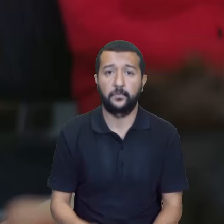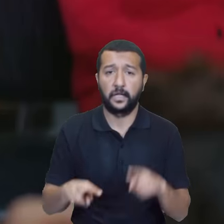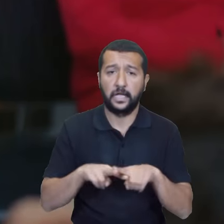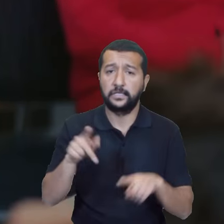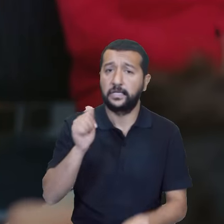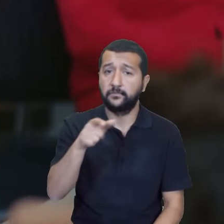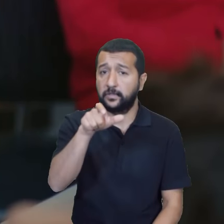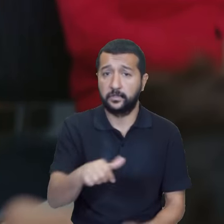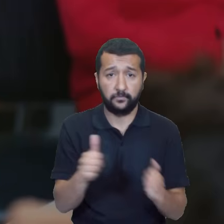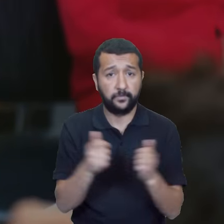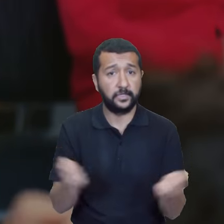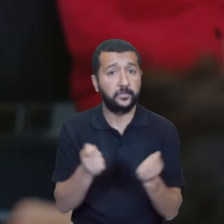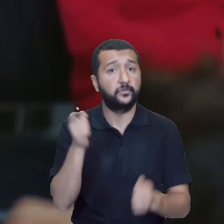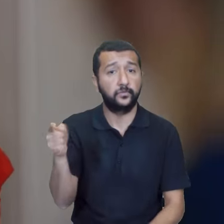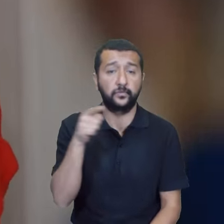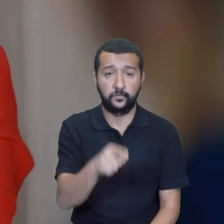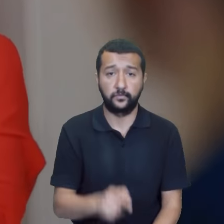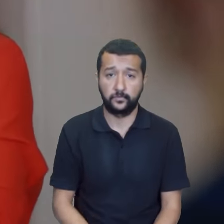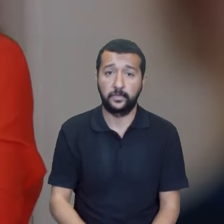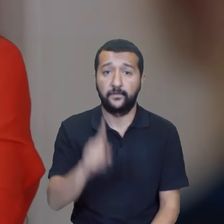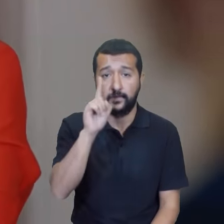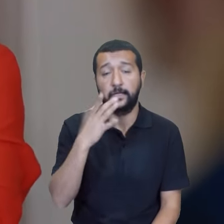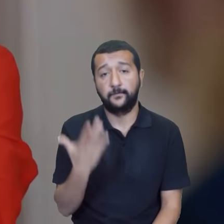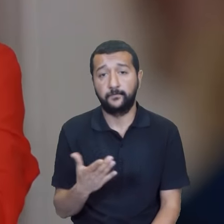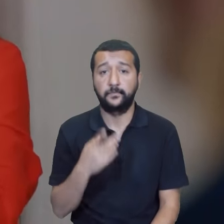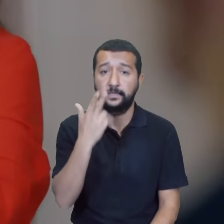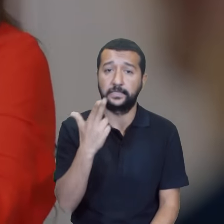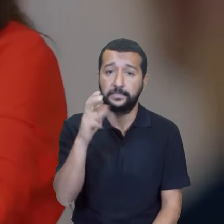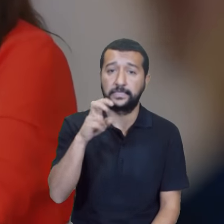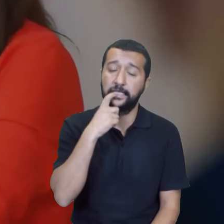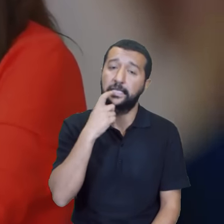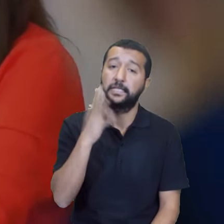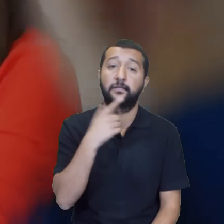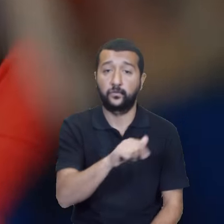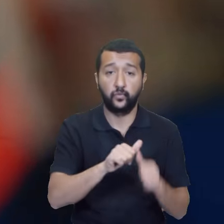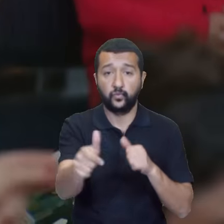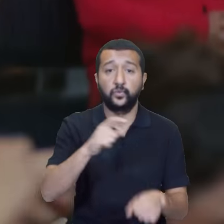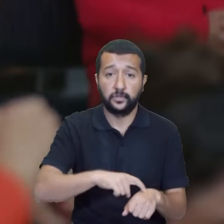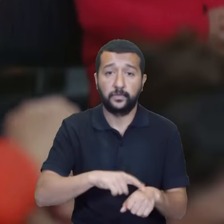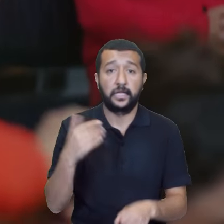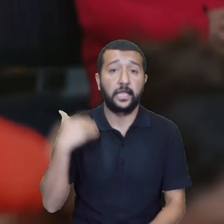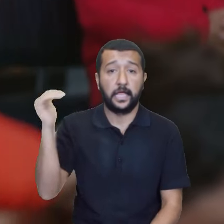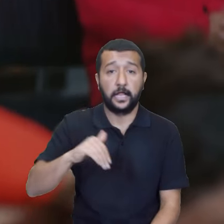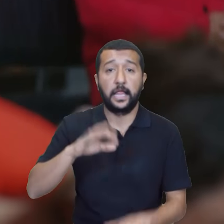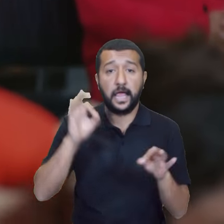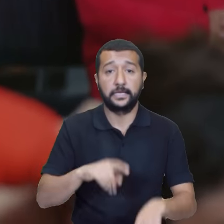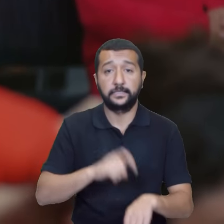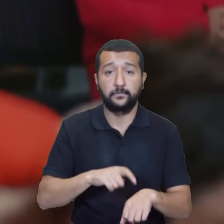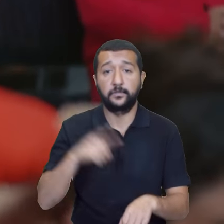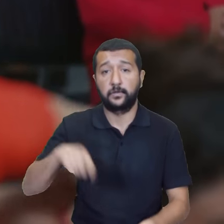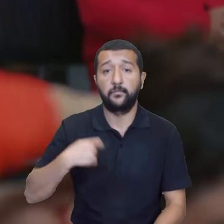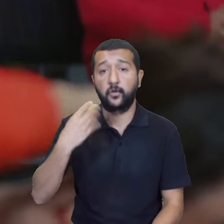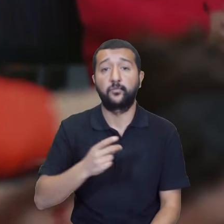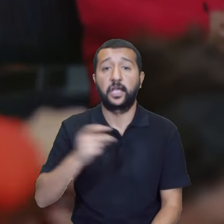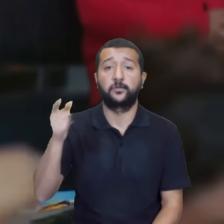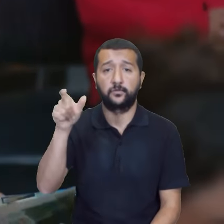Ayşen ne zamandır senin yanında çalışıyor? Vallahi işte 7-8 yıldır falan. Uzun süreden beri geliyorum, her seferinde bir bahane